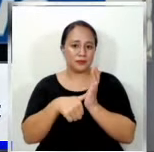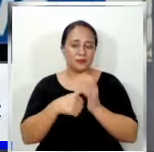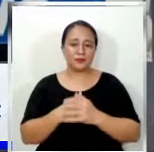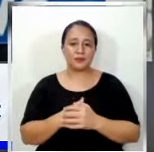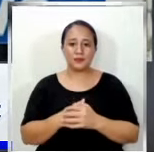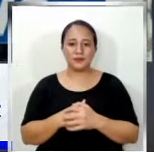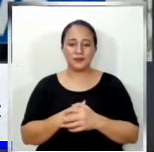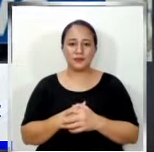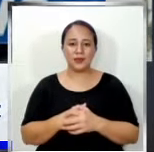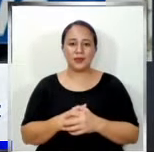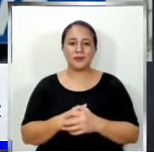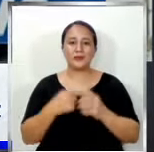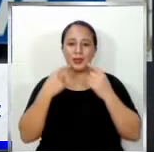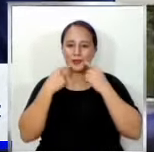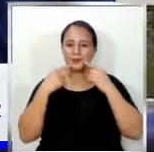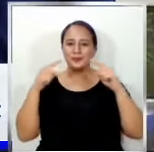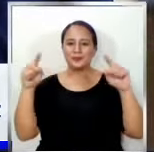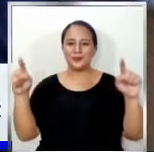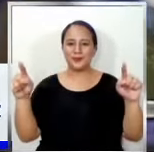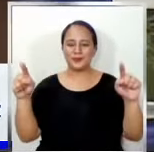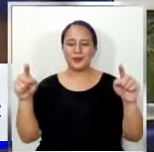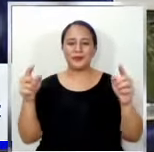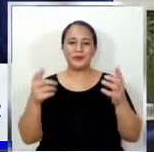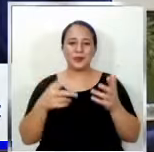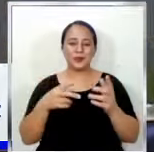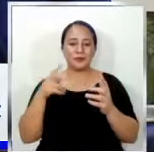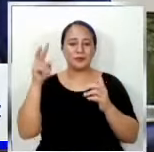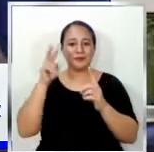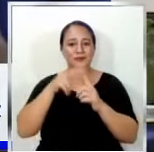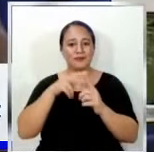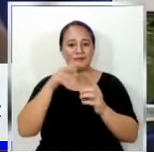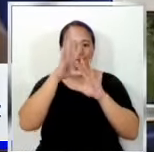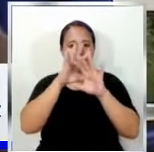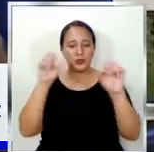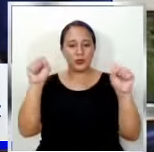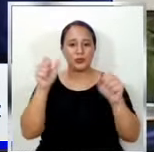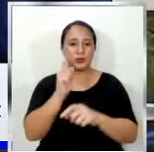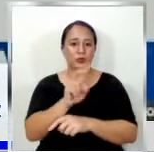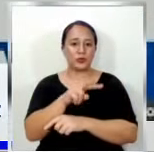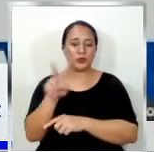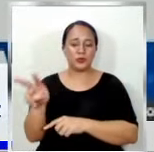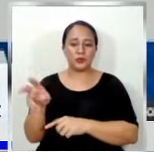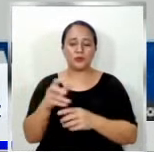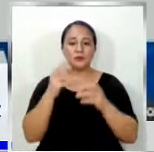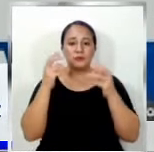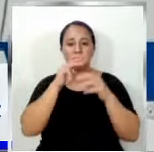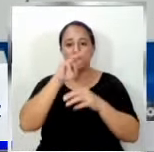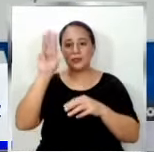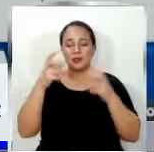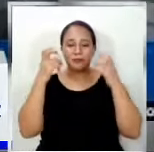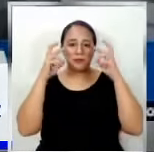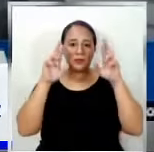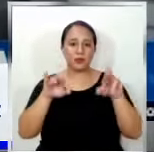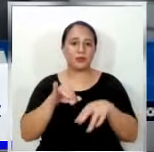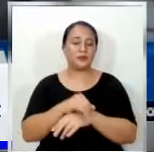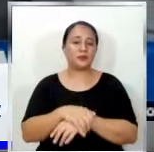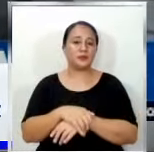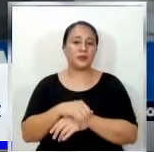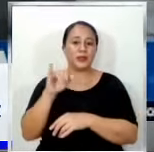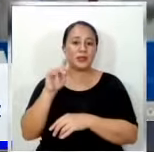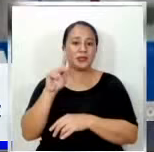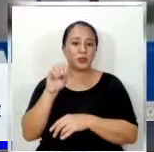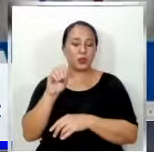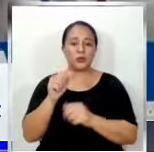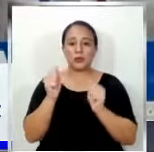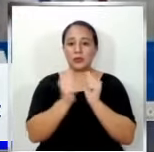Formal nang nagdeklara ng kanyang pagtakbong Pangulo sa 2022 si Manila Mayor Isko Moreno kasama ang kanyang running mate na si Dr.